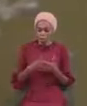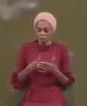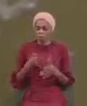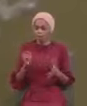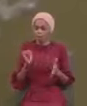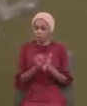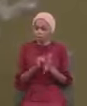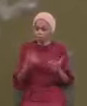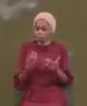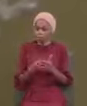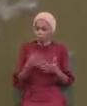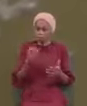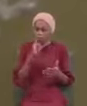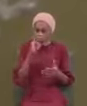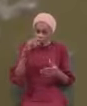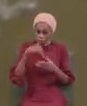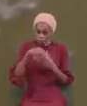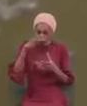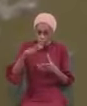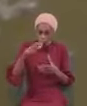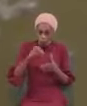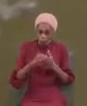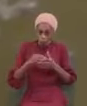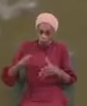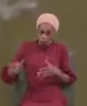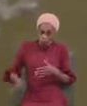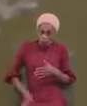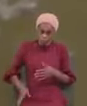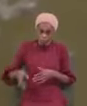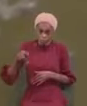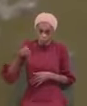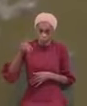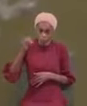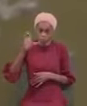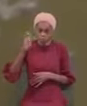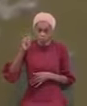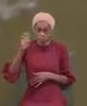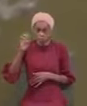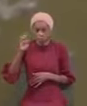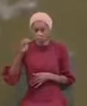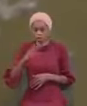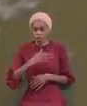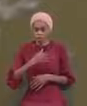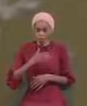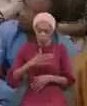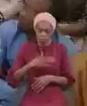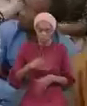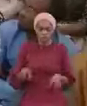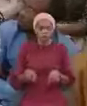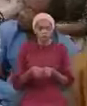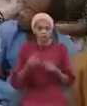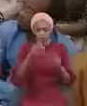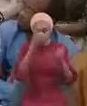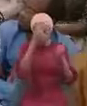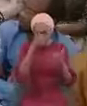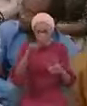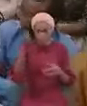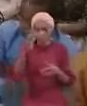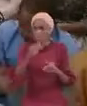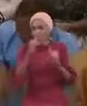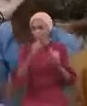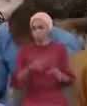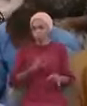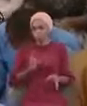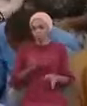avons batailler avec ce ce que nous avons avec eux et le faisons ASI bén au nom de Jésus levonsnous